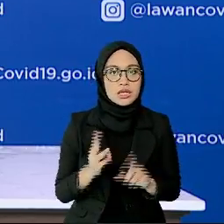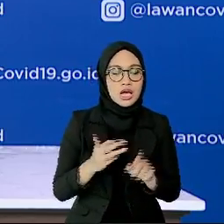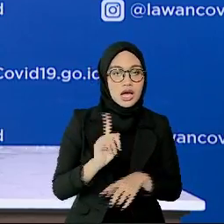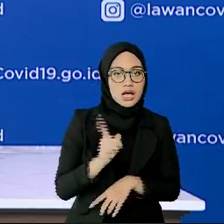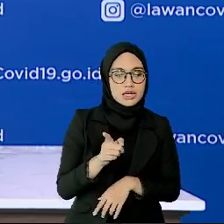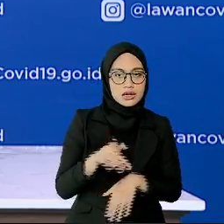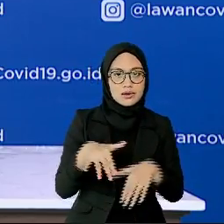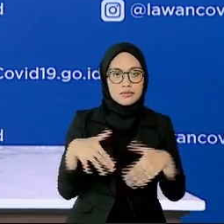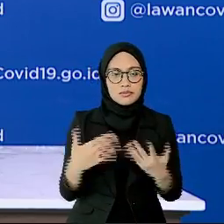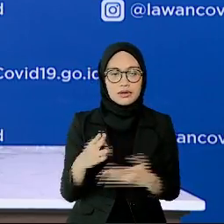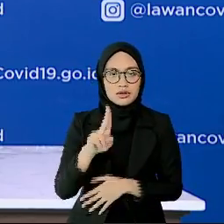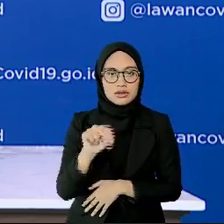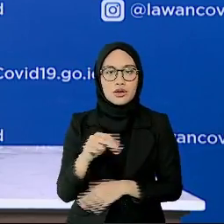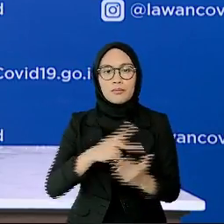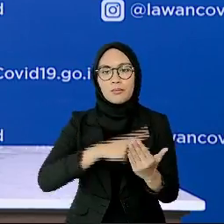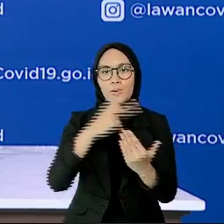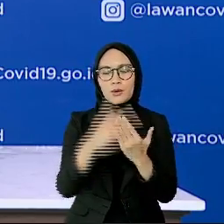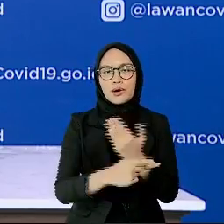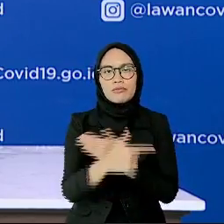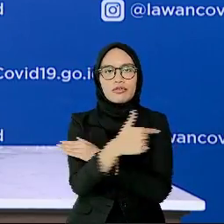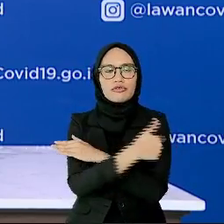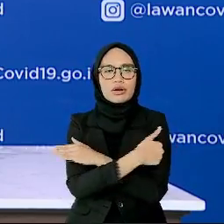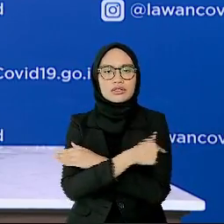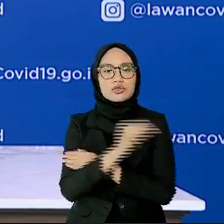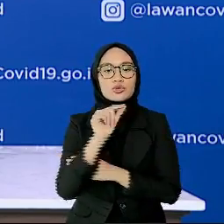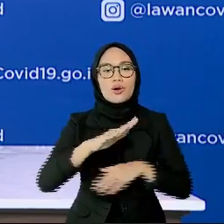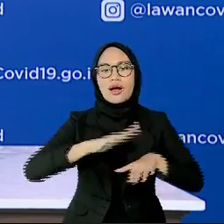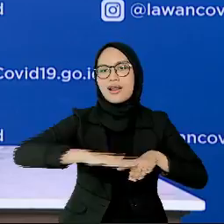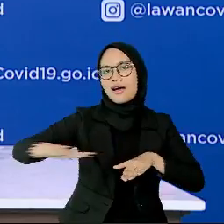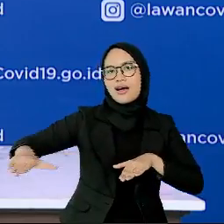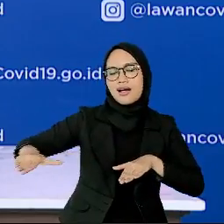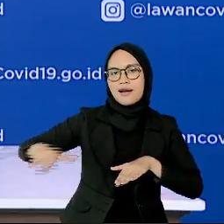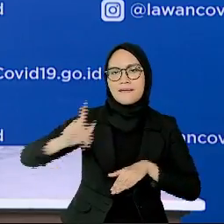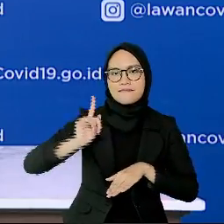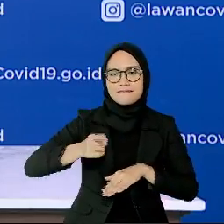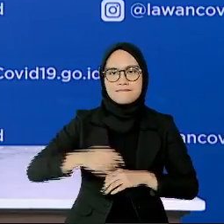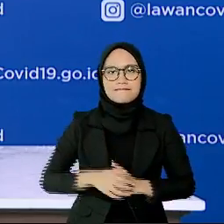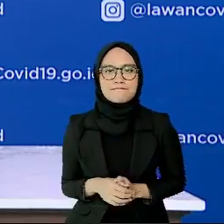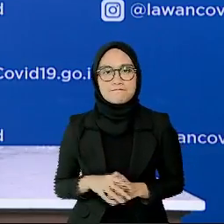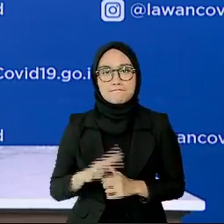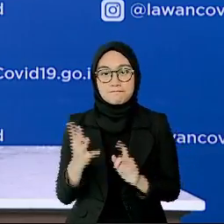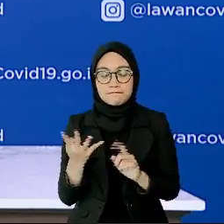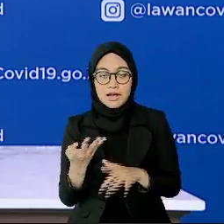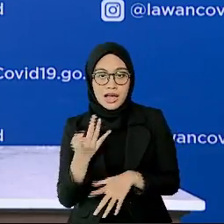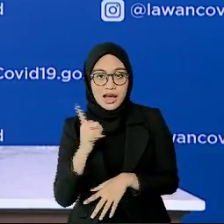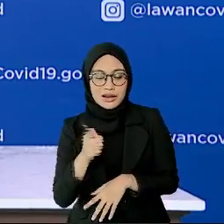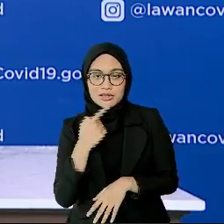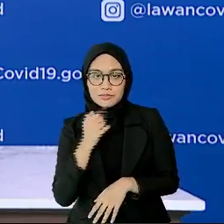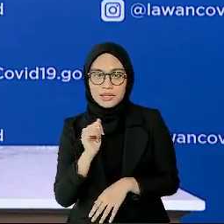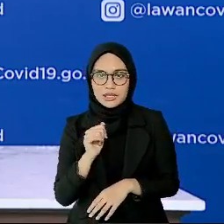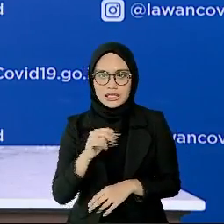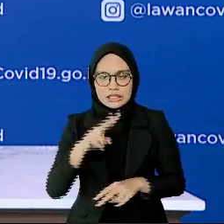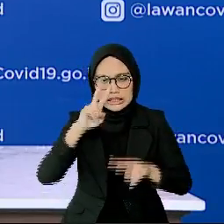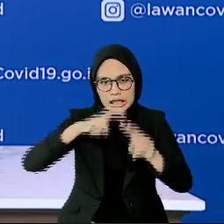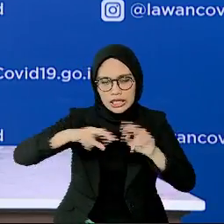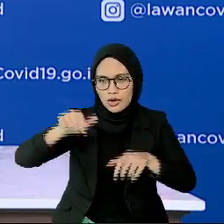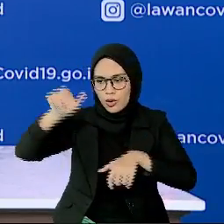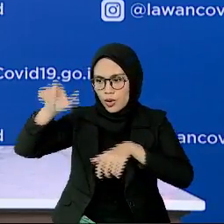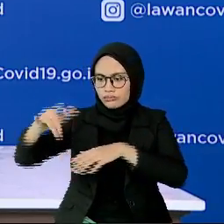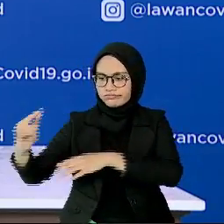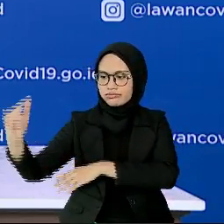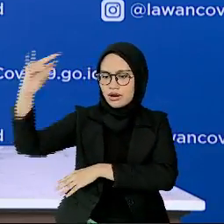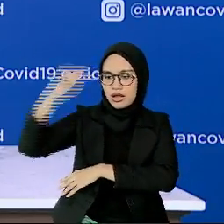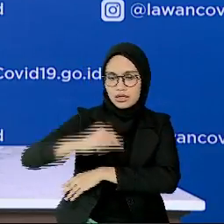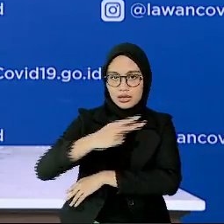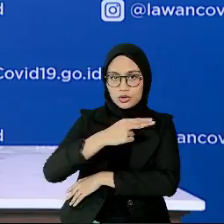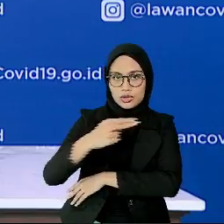ketiga adalah percepatan program vaksinasi untuk anak. Yang keempat adalah screening berlapis terhadap pelaku perjalanan